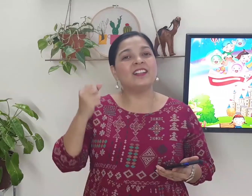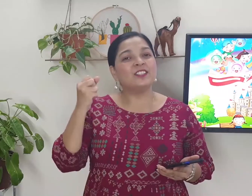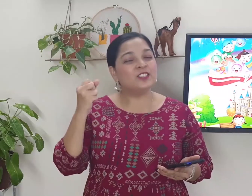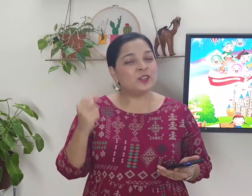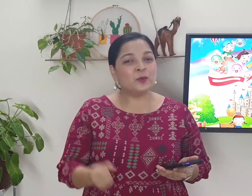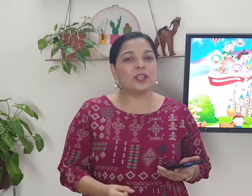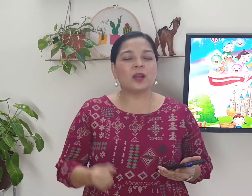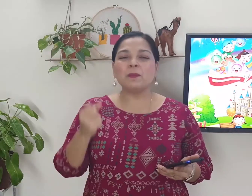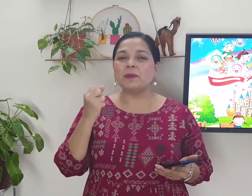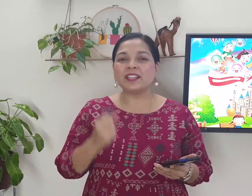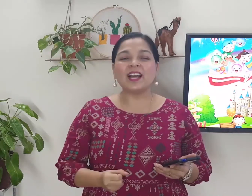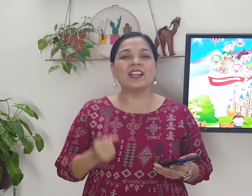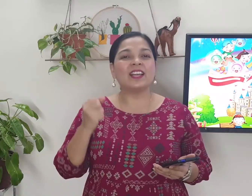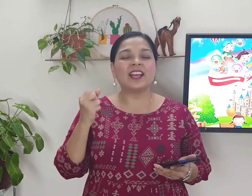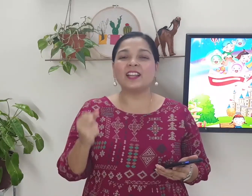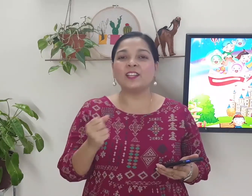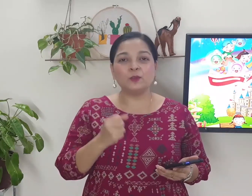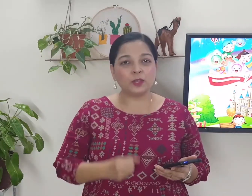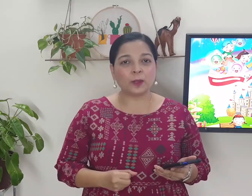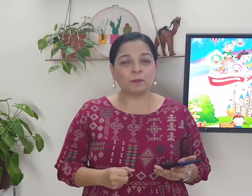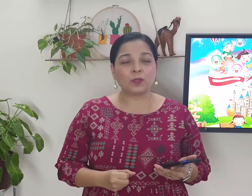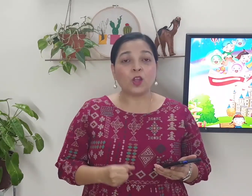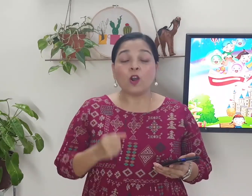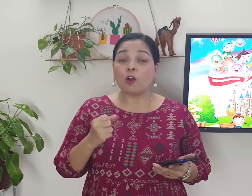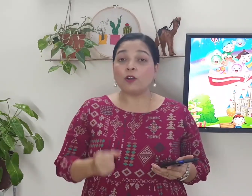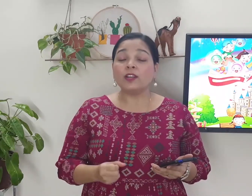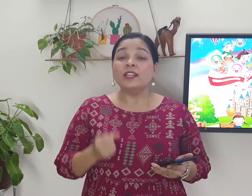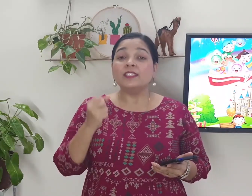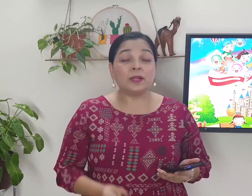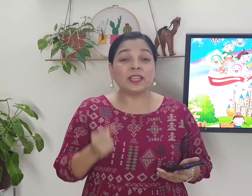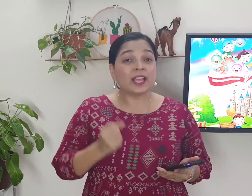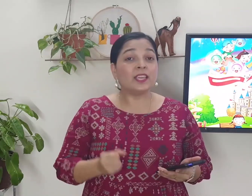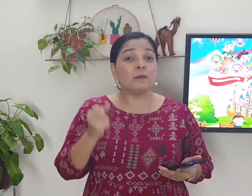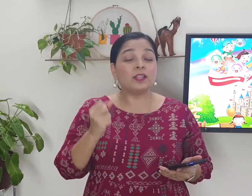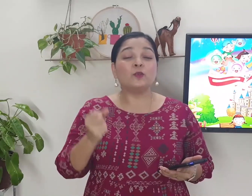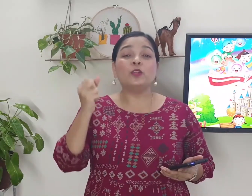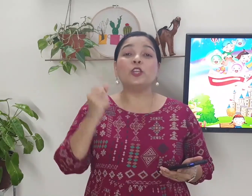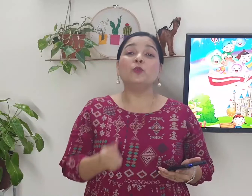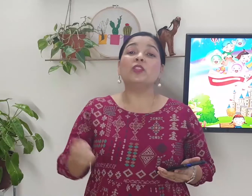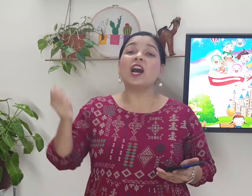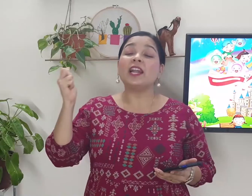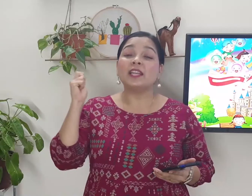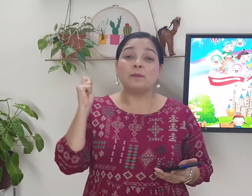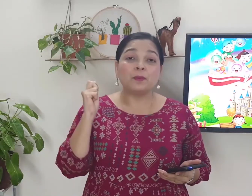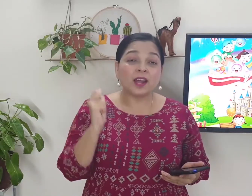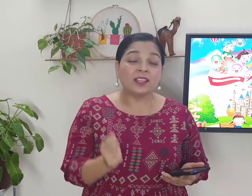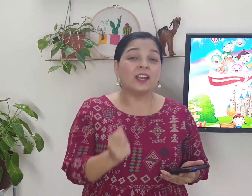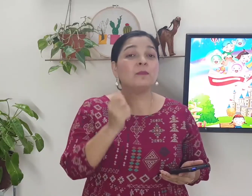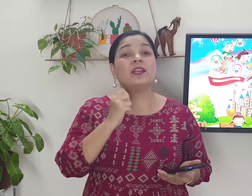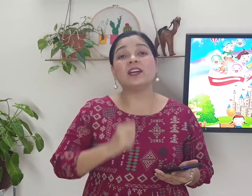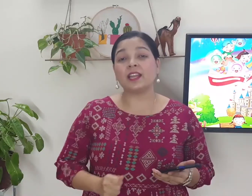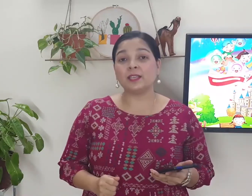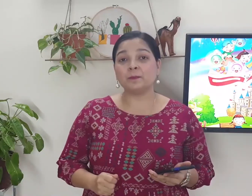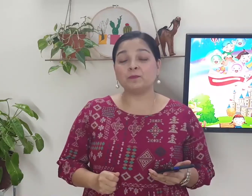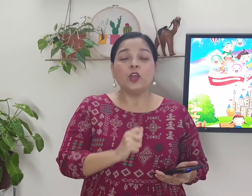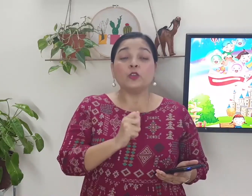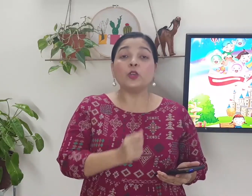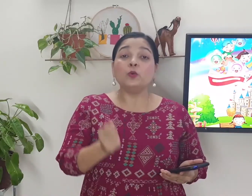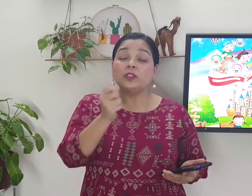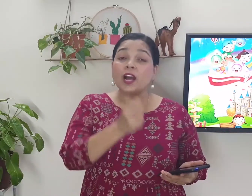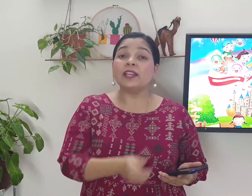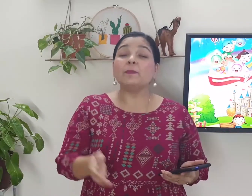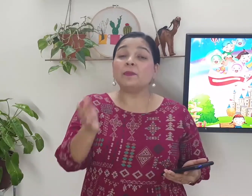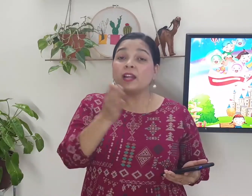आपल्या दुसऱ्यांना येशू बद्दल सांगणे गरजेचं आहे, हालेलुया. आणि फक्त सांगणेही नव्हे तर त्यांची